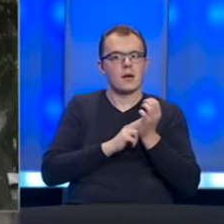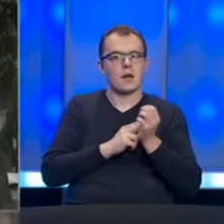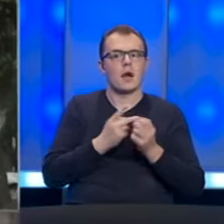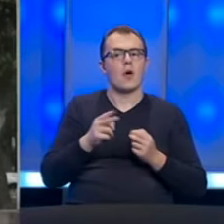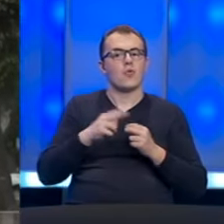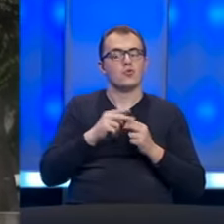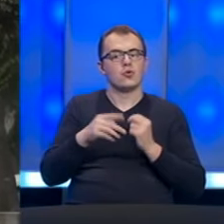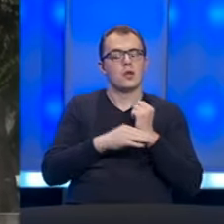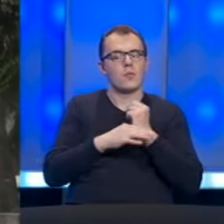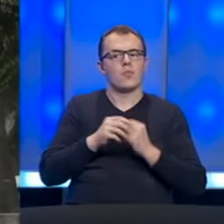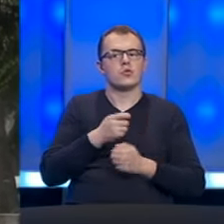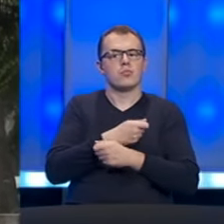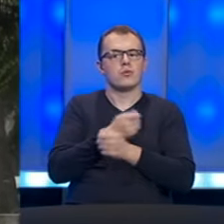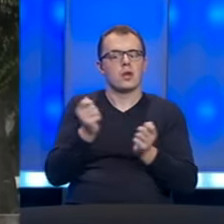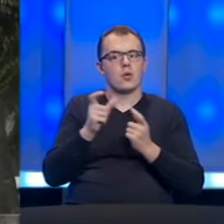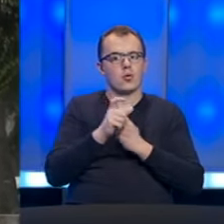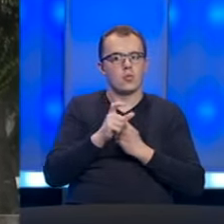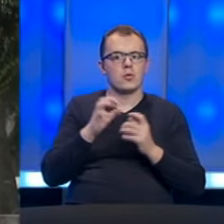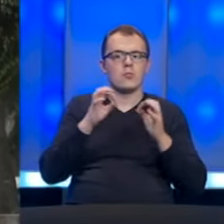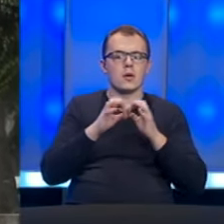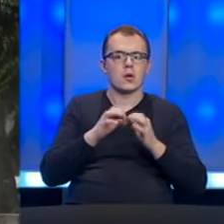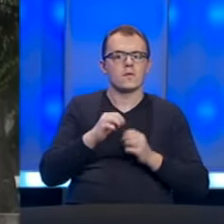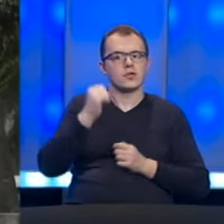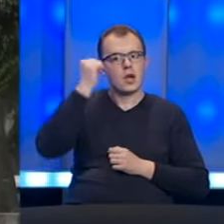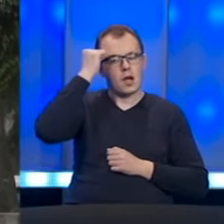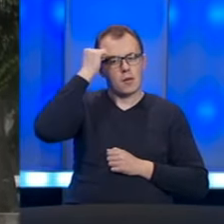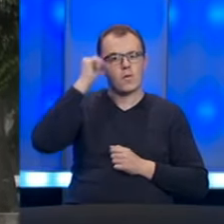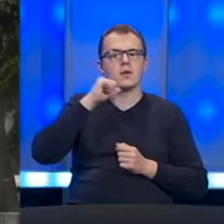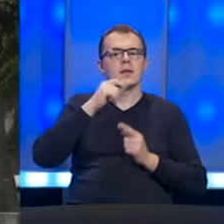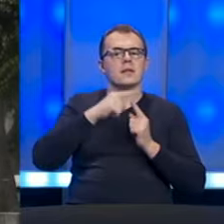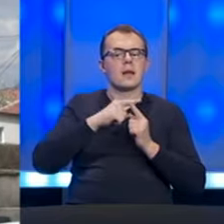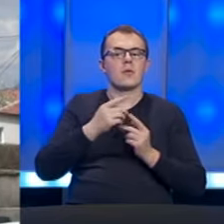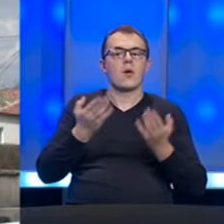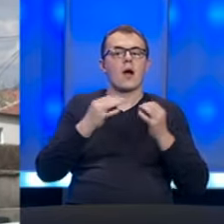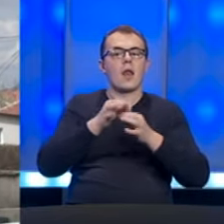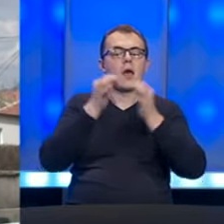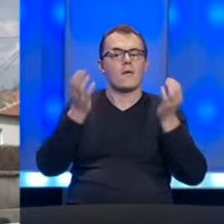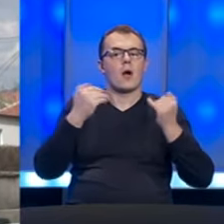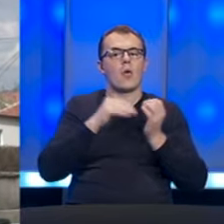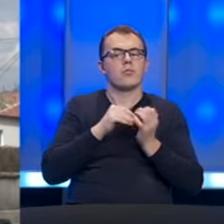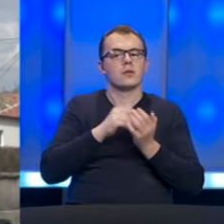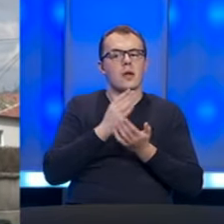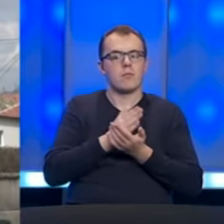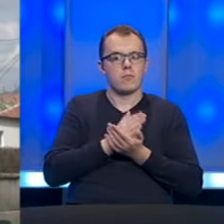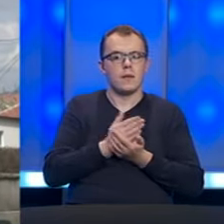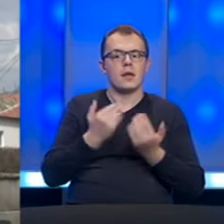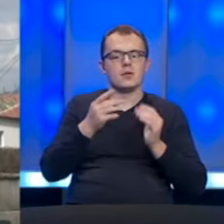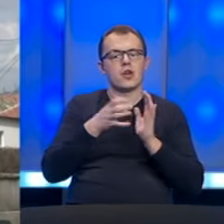Uskoro će se pomoć podijeliti u Ljubinju, Berkovićima, Kalinoviku i Trebinju, a najavlju, ako bude potrebno, da će